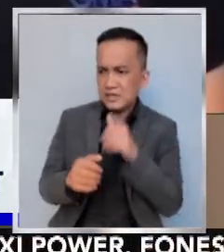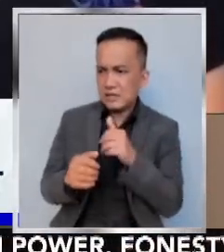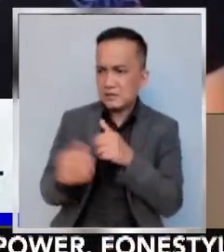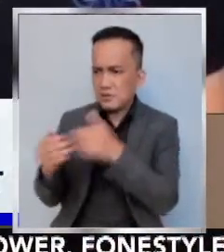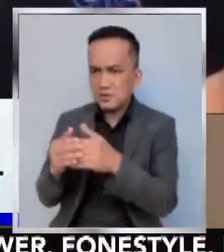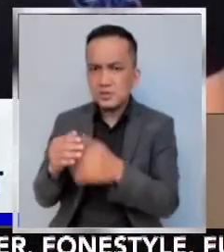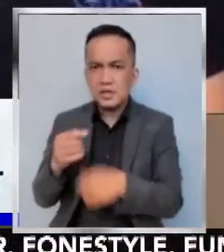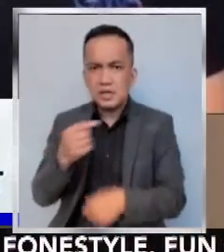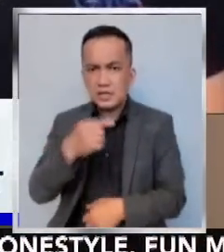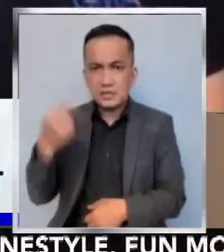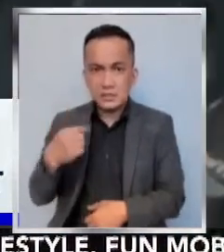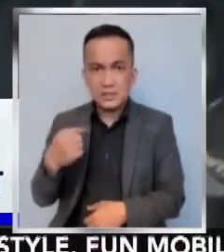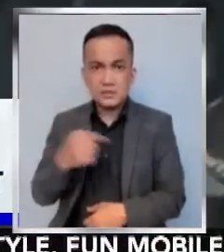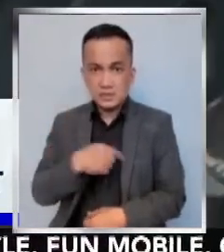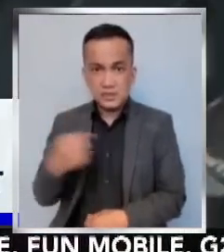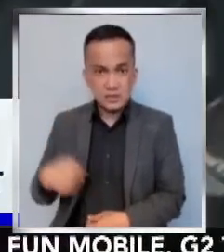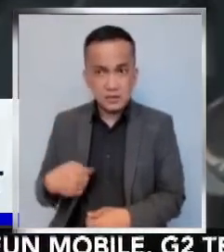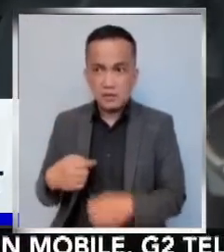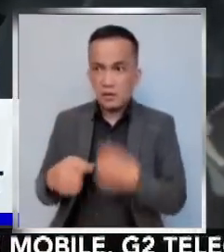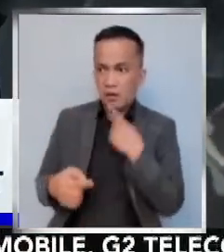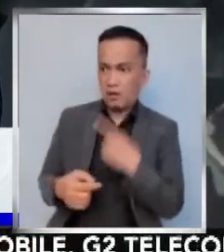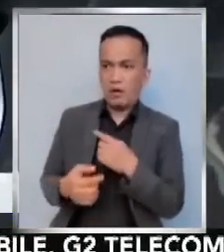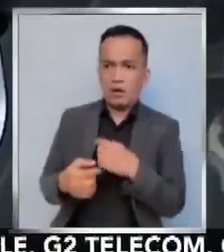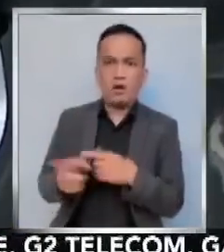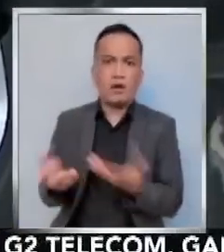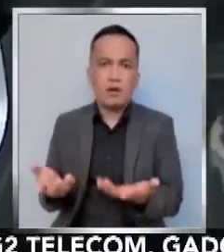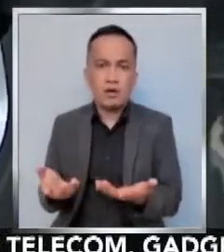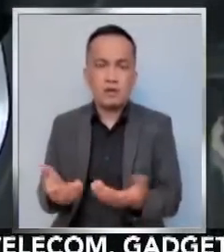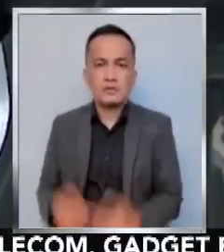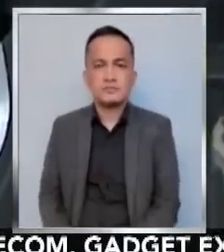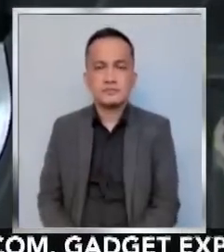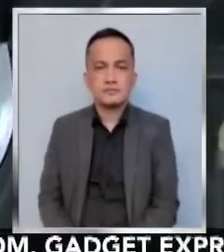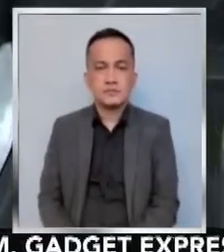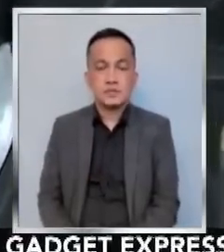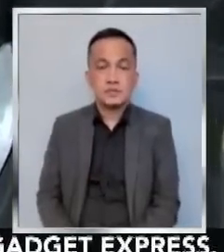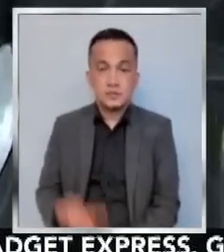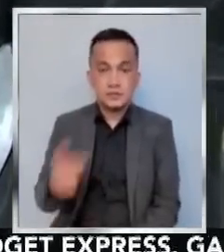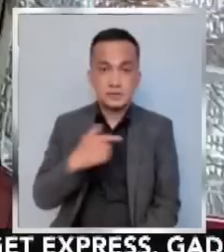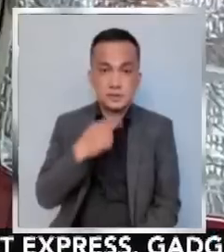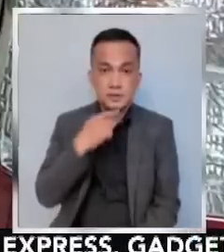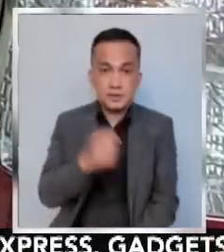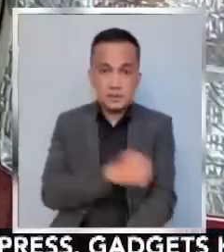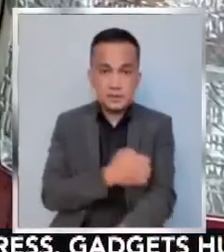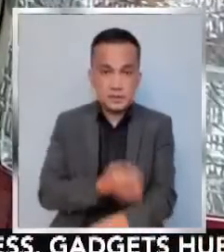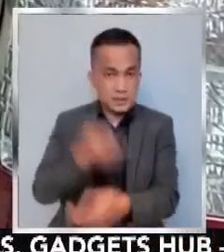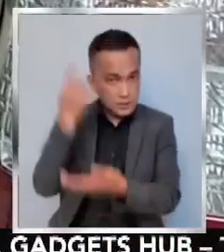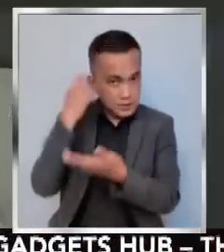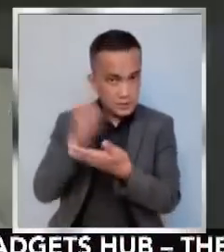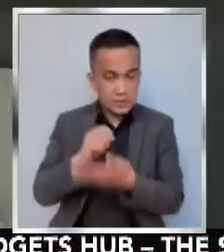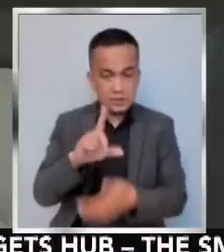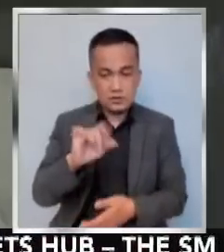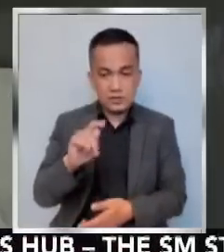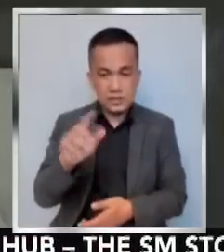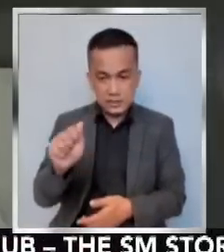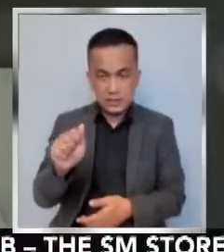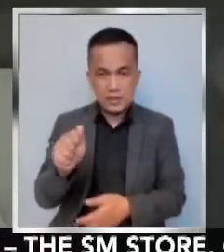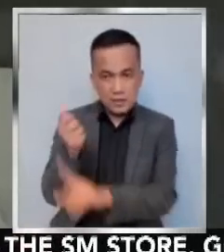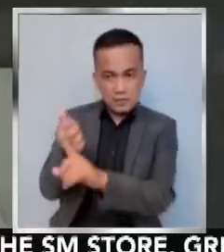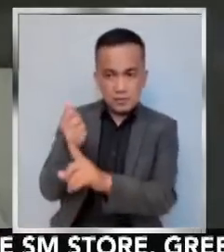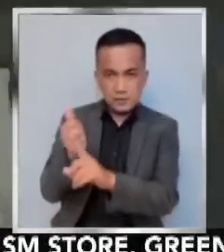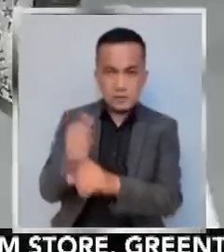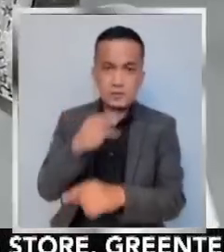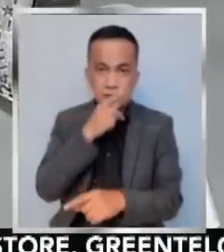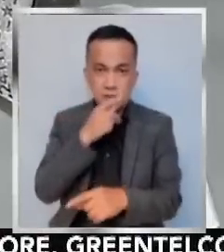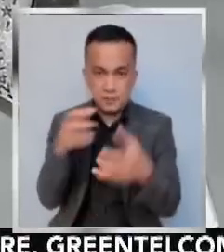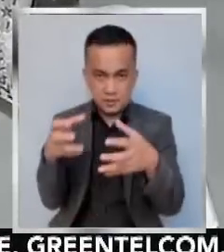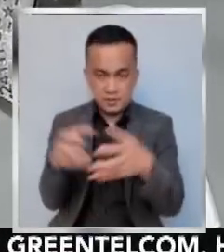Duterte. And then suddenly this. Sa isang pahayag, sinabi ni Energy Secretary Rafael Otilia, nasa kamay pa rin daw ng pribadong sektor ang